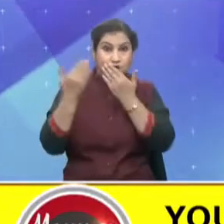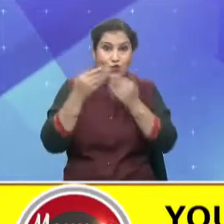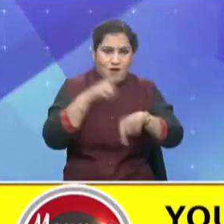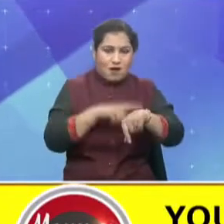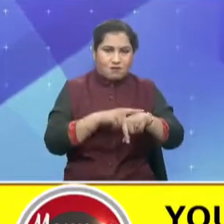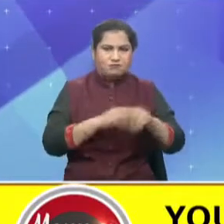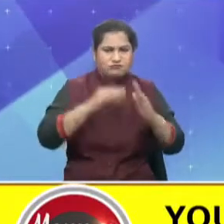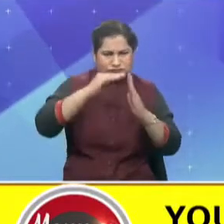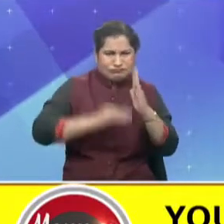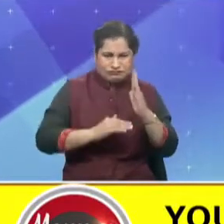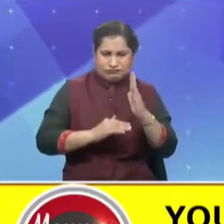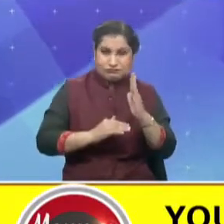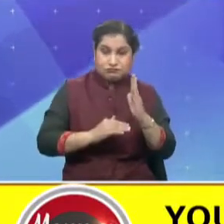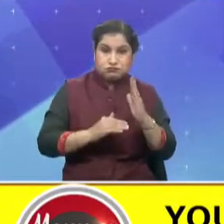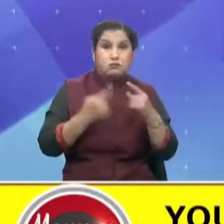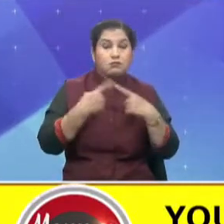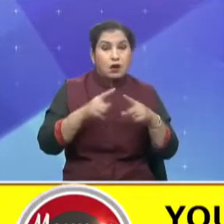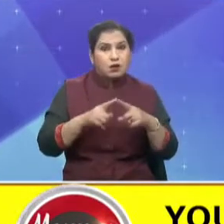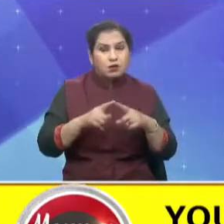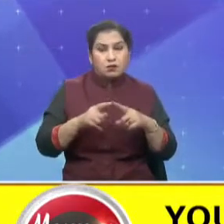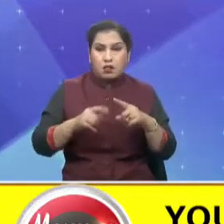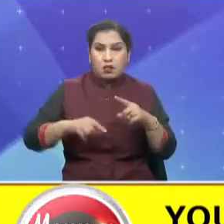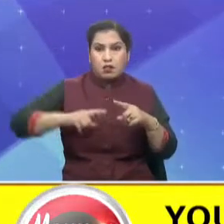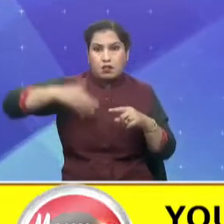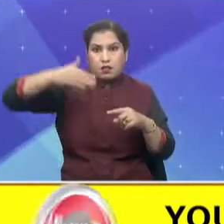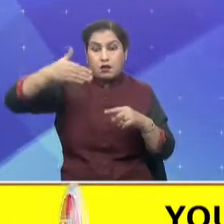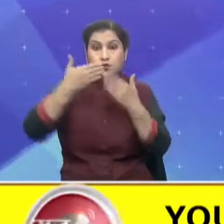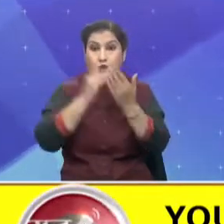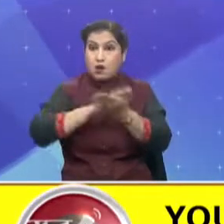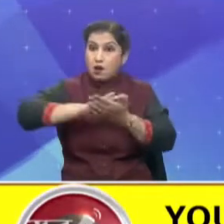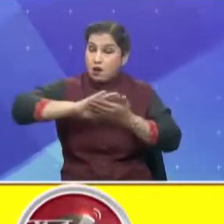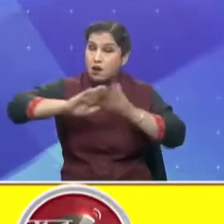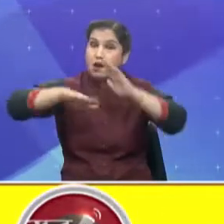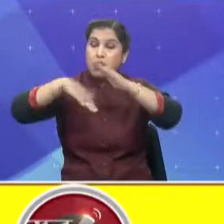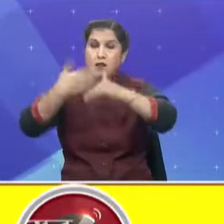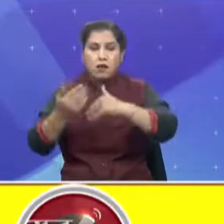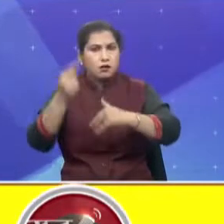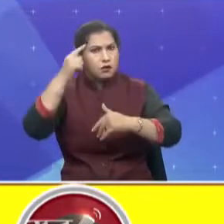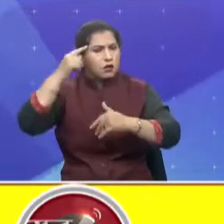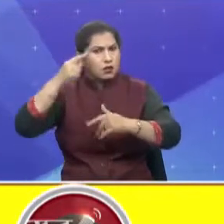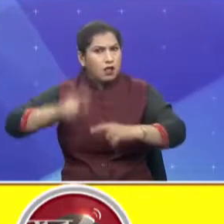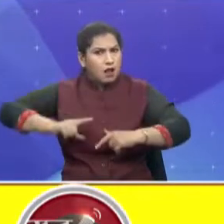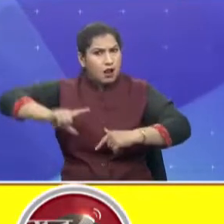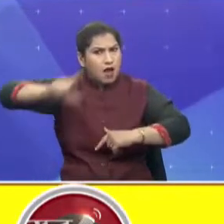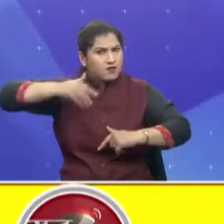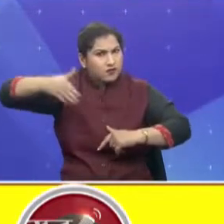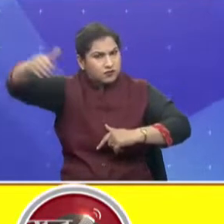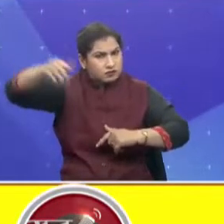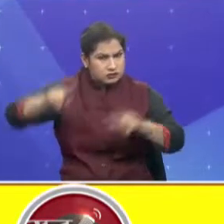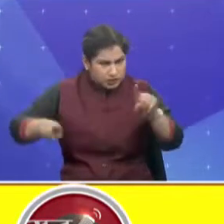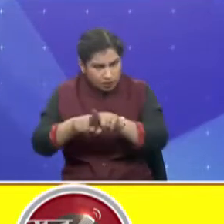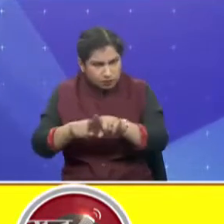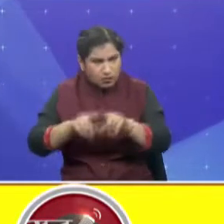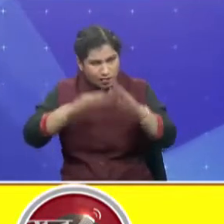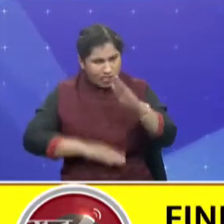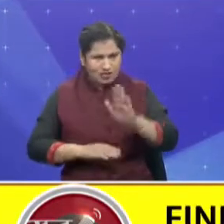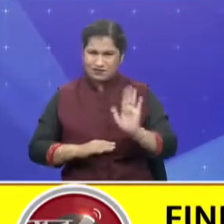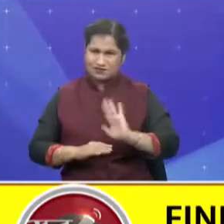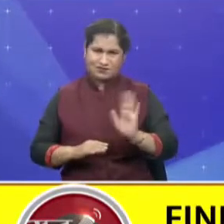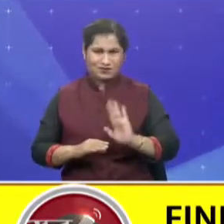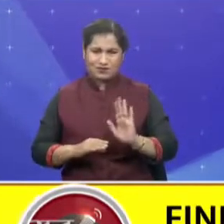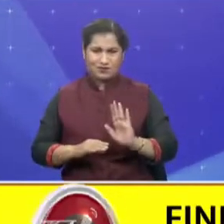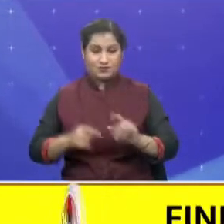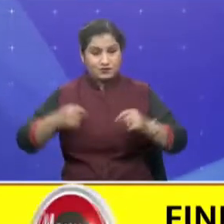school, but it is by no means a measure of things to come in life. Find your